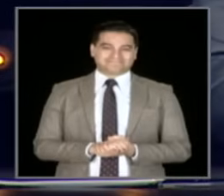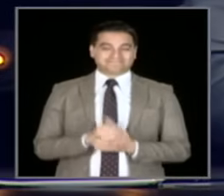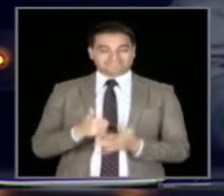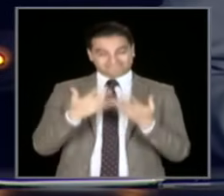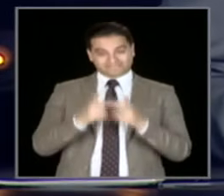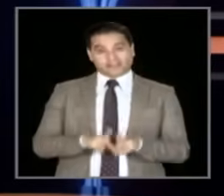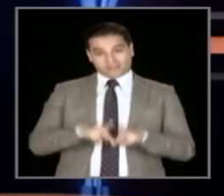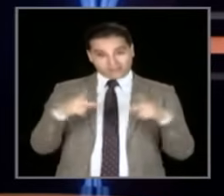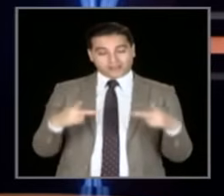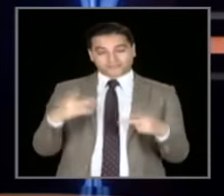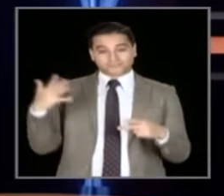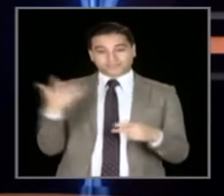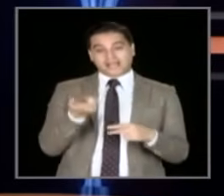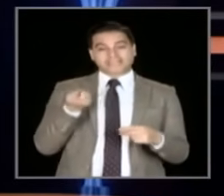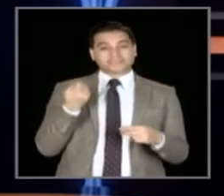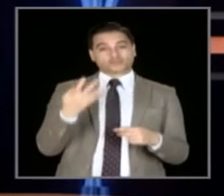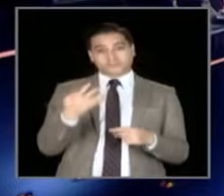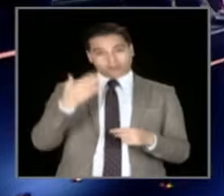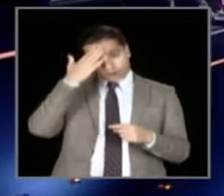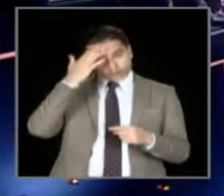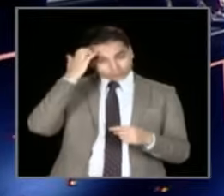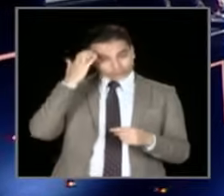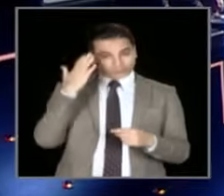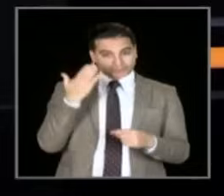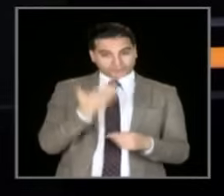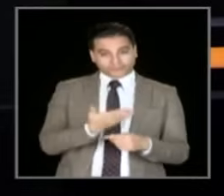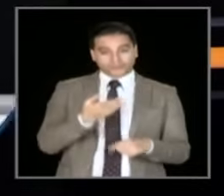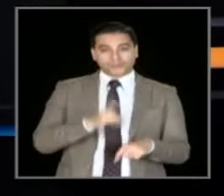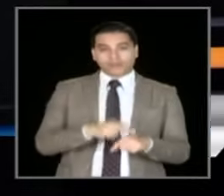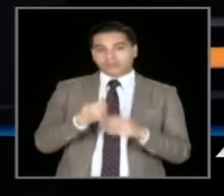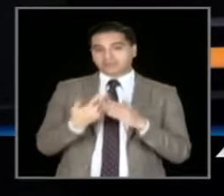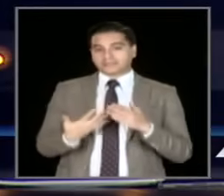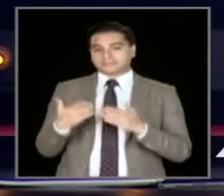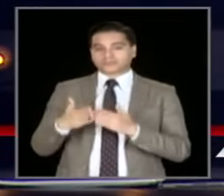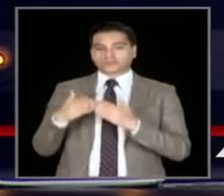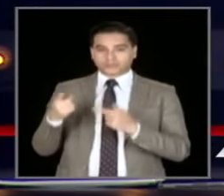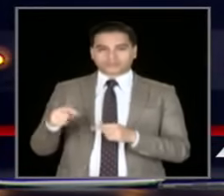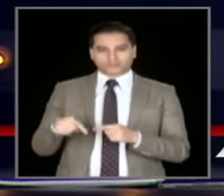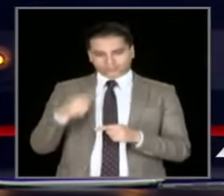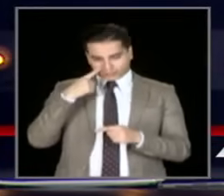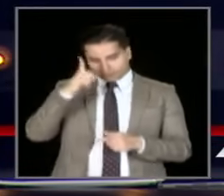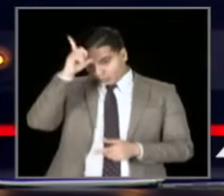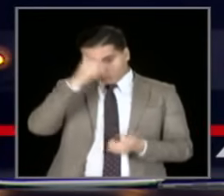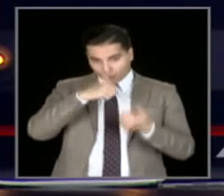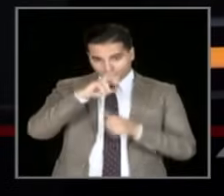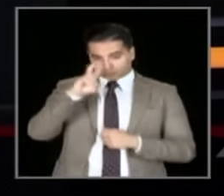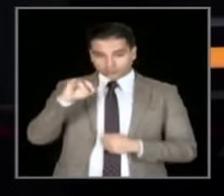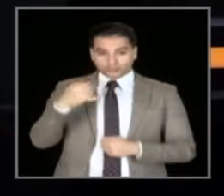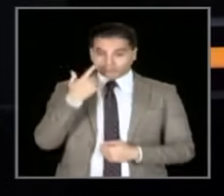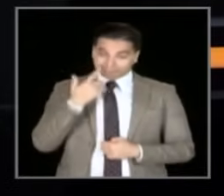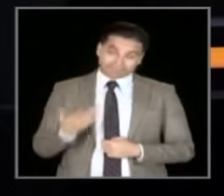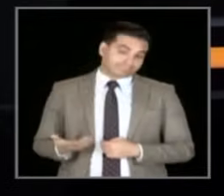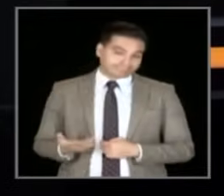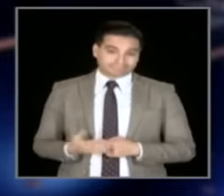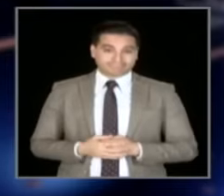النتيجة اتغيرت، 45 جامعة أسيوط ناقص 5 جامعة السويس، وحان معاد الجوكر.